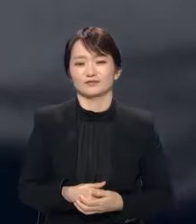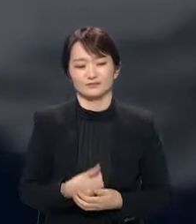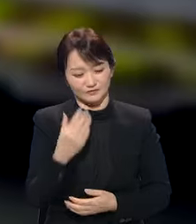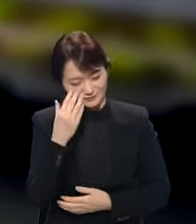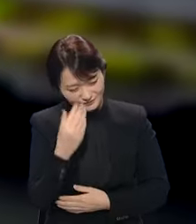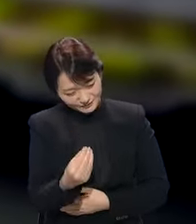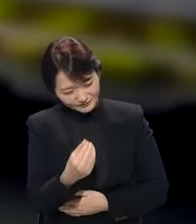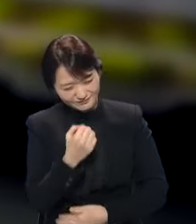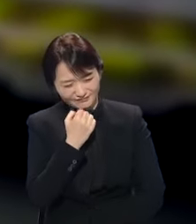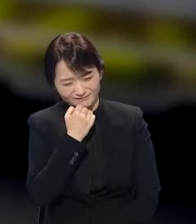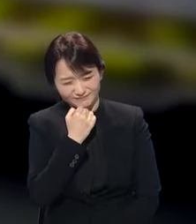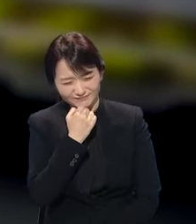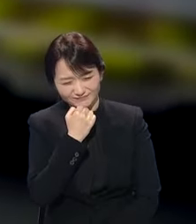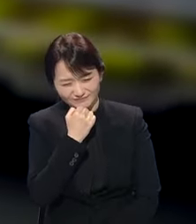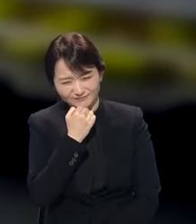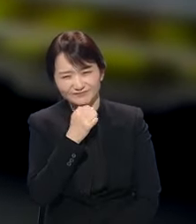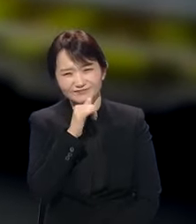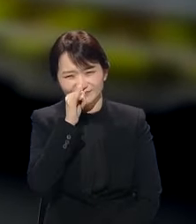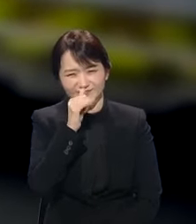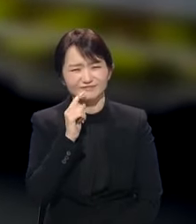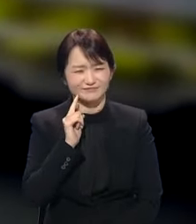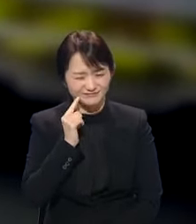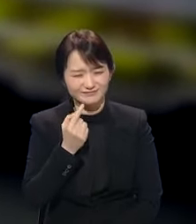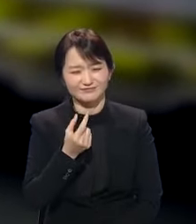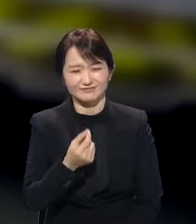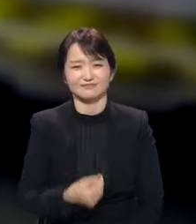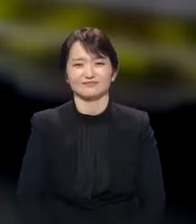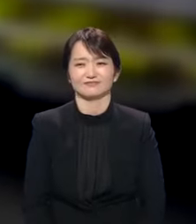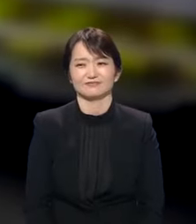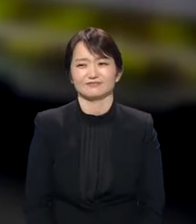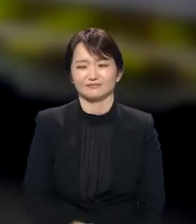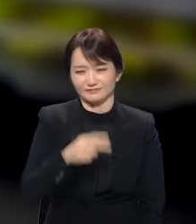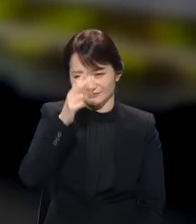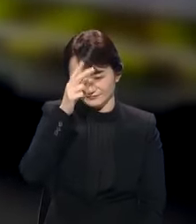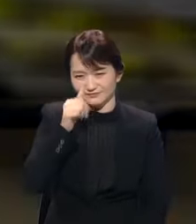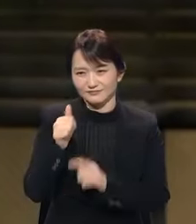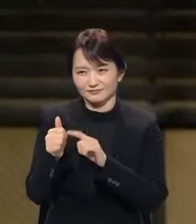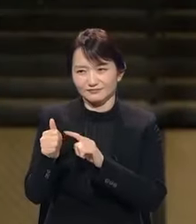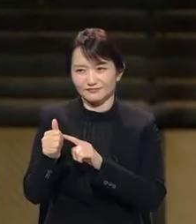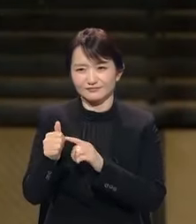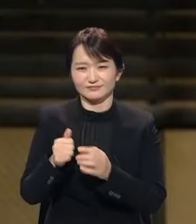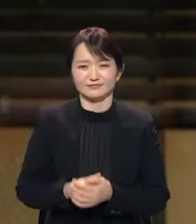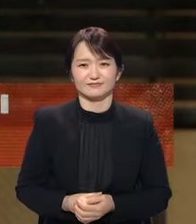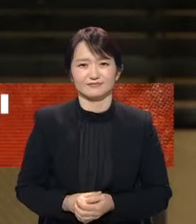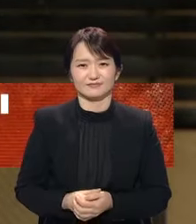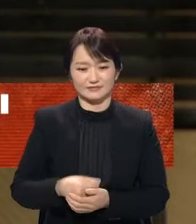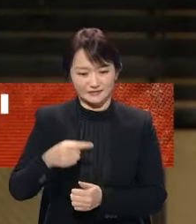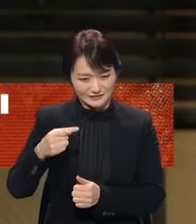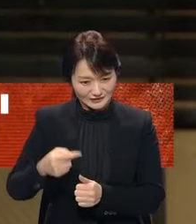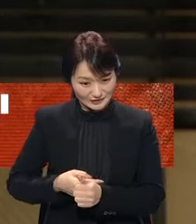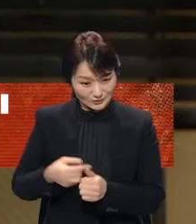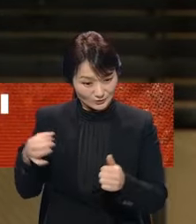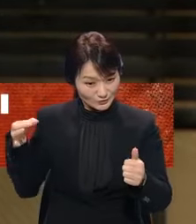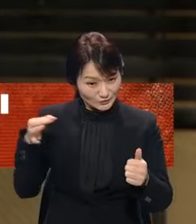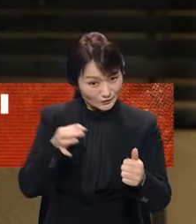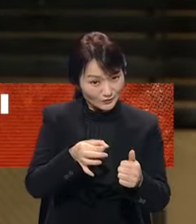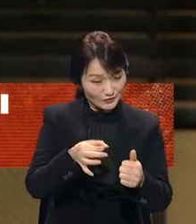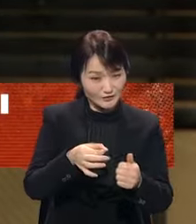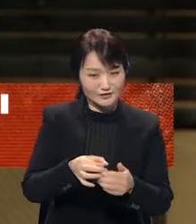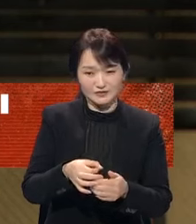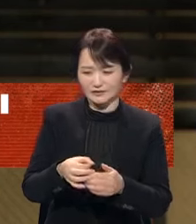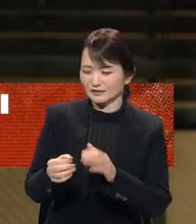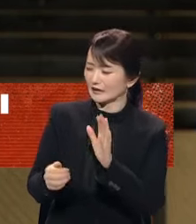보면 웃음이 안 나올 수가 없을 것 같고요 너무너무 이쁠 것 같고 경찰 분께서도 당연히 자동으로 세배 돈이 나왔을 것 같은데 아까 아유